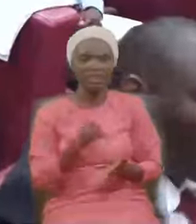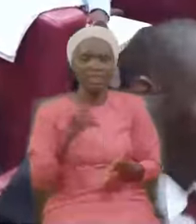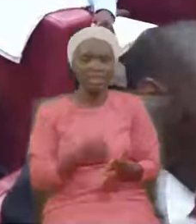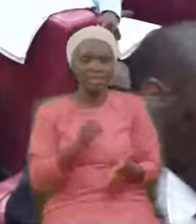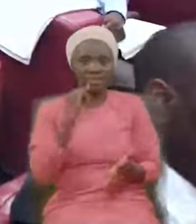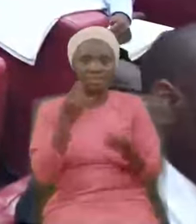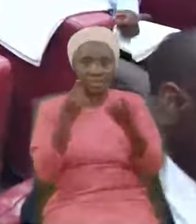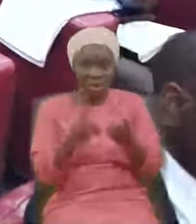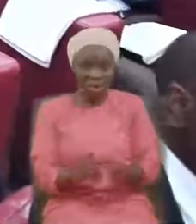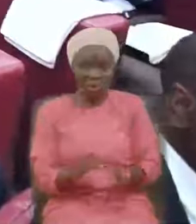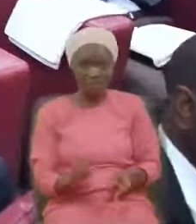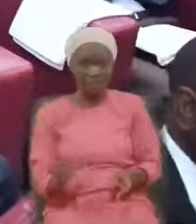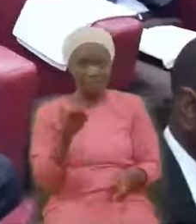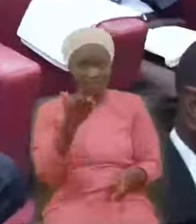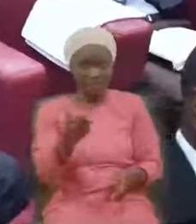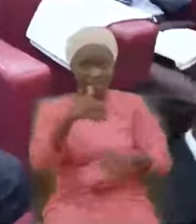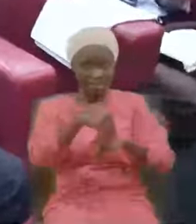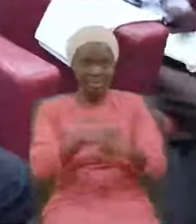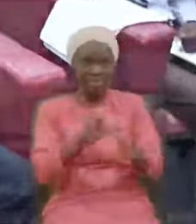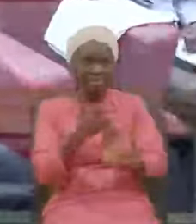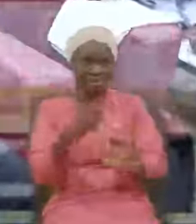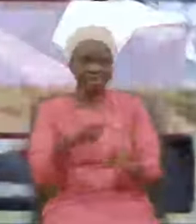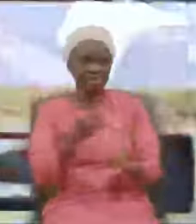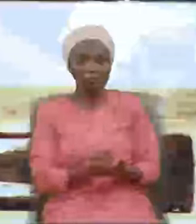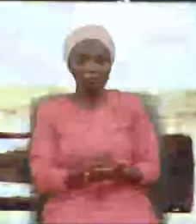soir. Cela se passe ce soir.